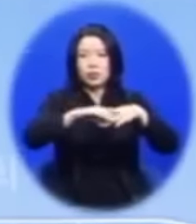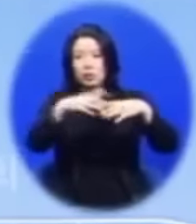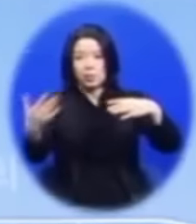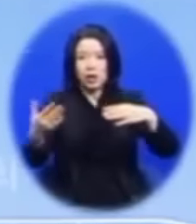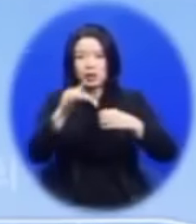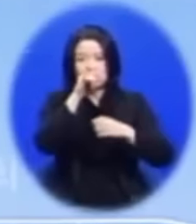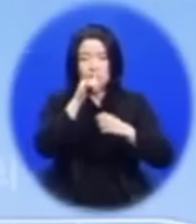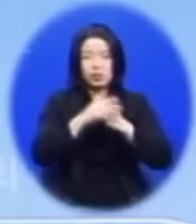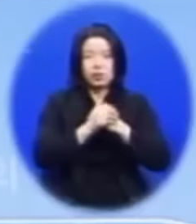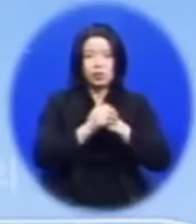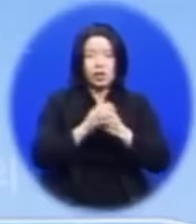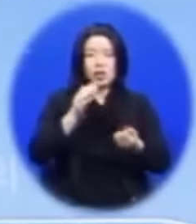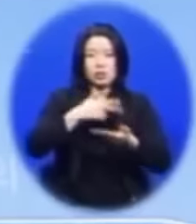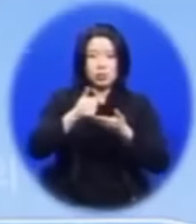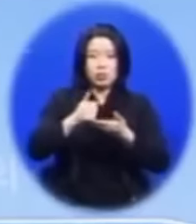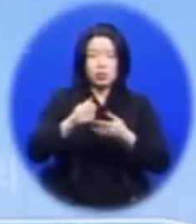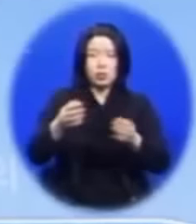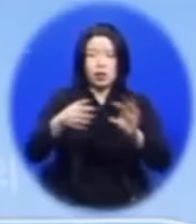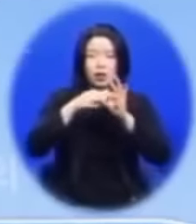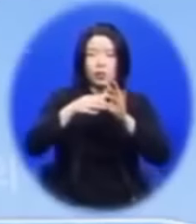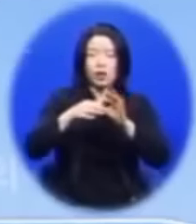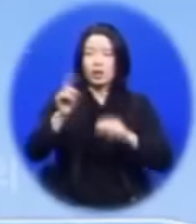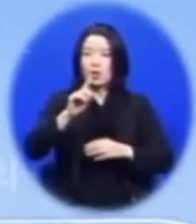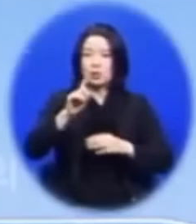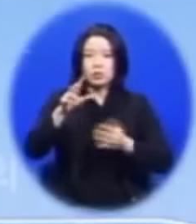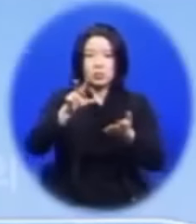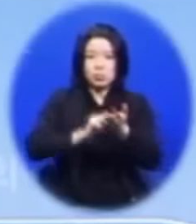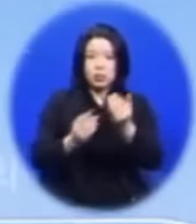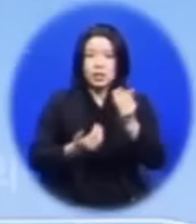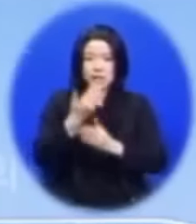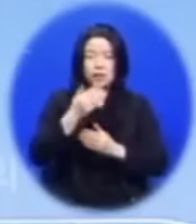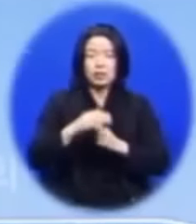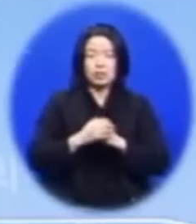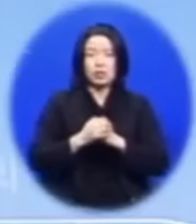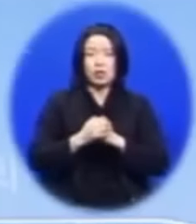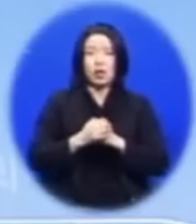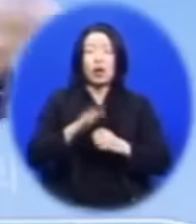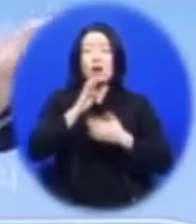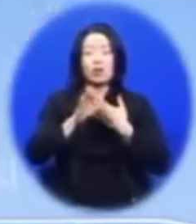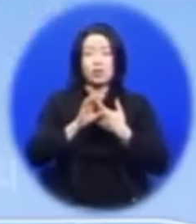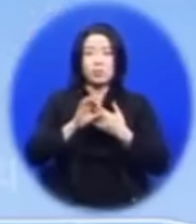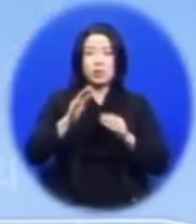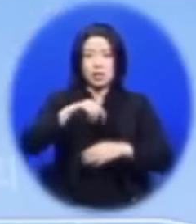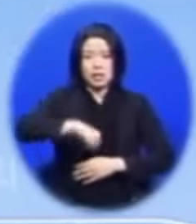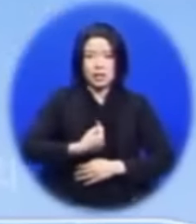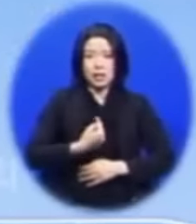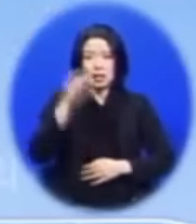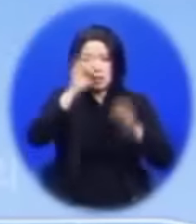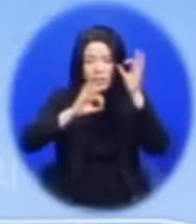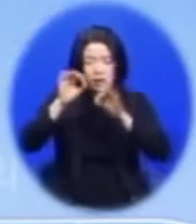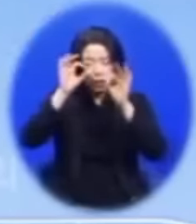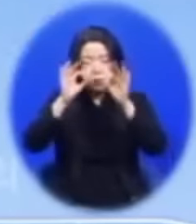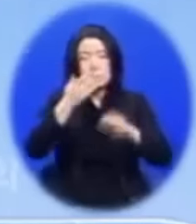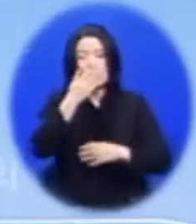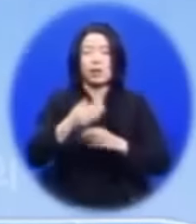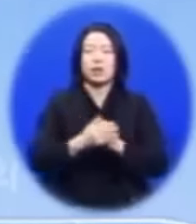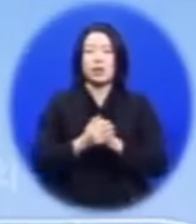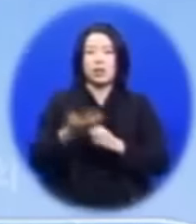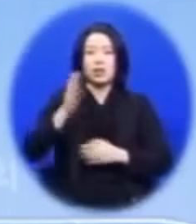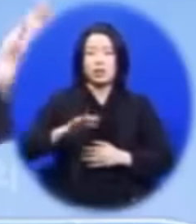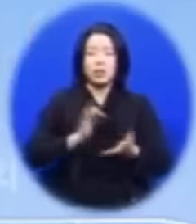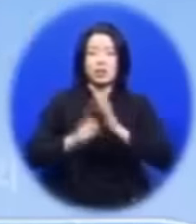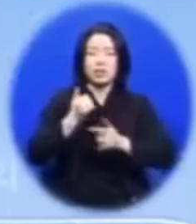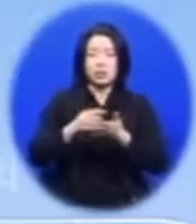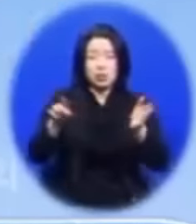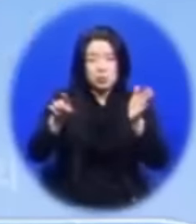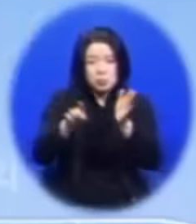버렸어요 주님과 관계가 어디서 문제가 생겼어요 그러면 본인이 찾아냅니다 그런데 예수를